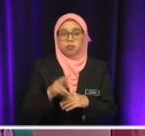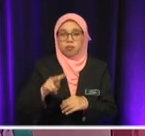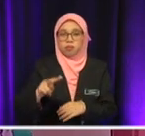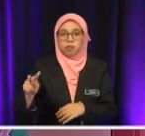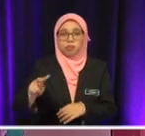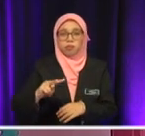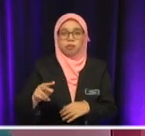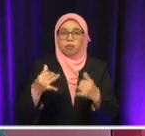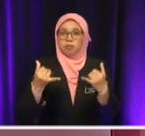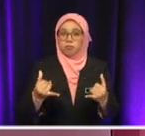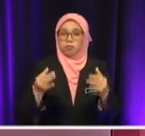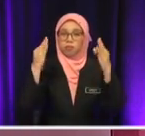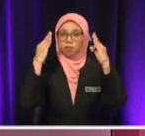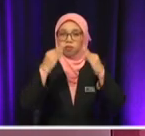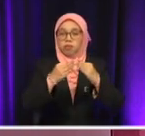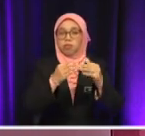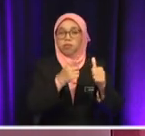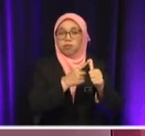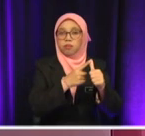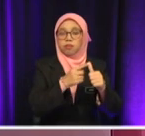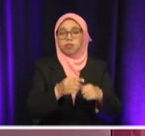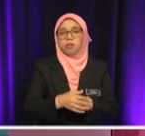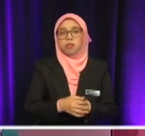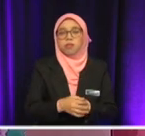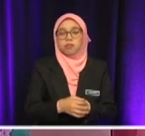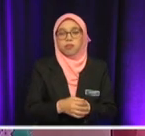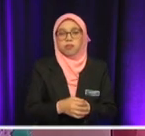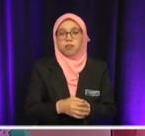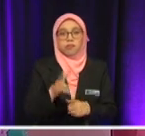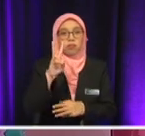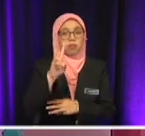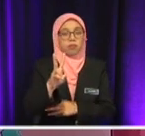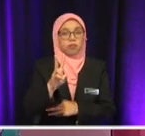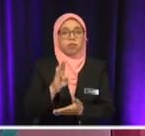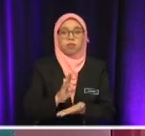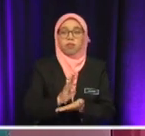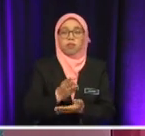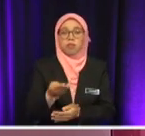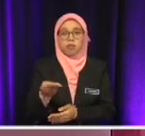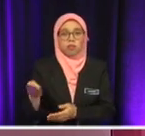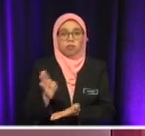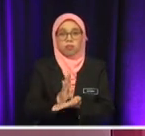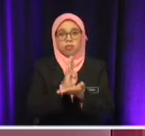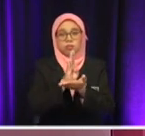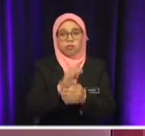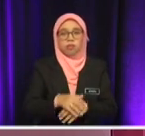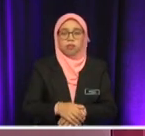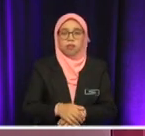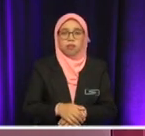motor kasar aje. Okey, berdasarkan Raja, nyatakan 2 bahan bantu tersebut. Okey, kat sini A